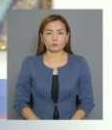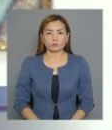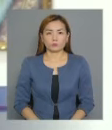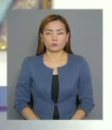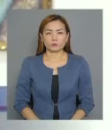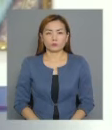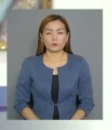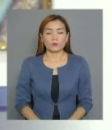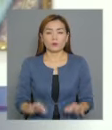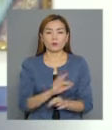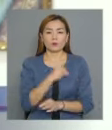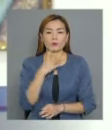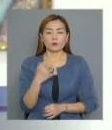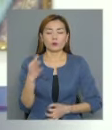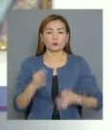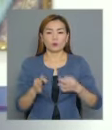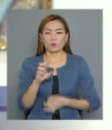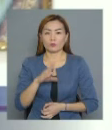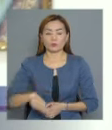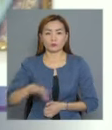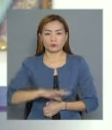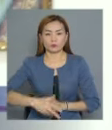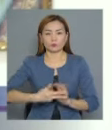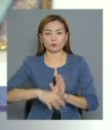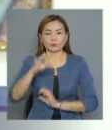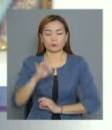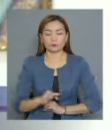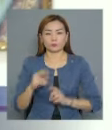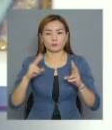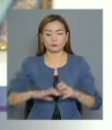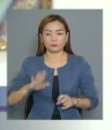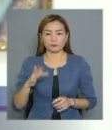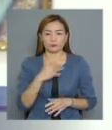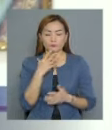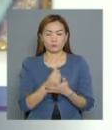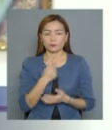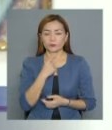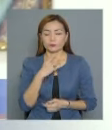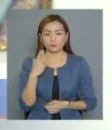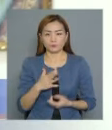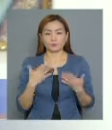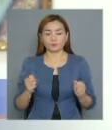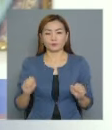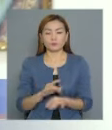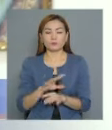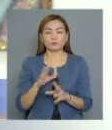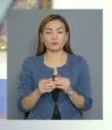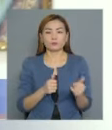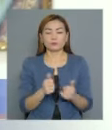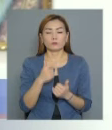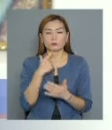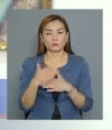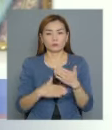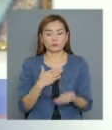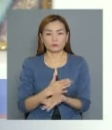Как говорится в докладе судьи областного суда 80 процентов дел рассматривается на нашем родном языке Конечно можно сказать что это хороший